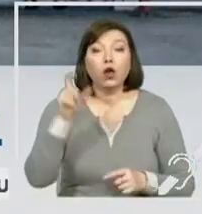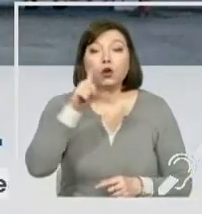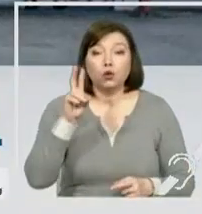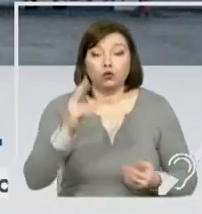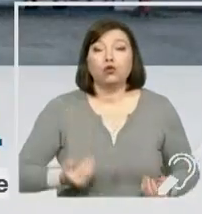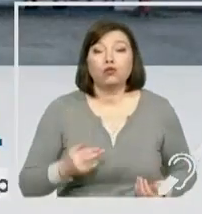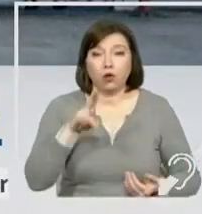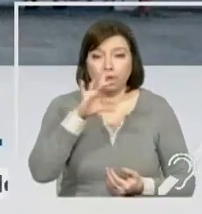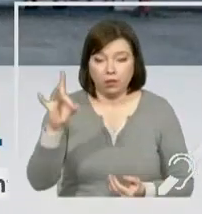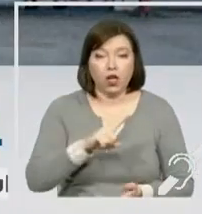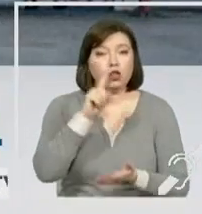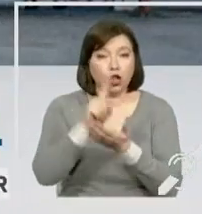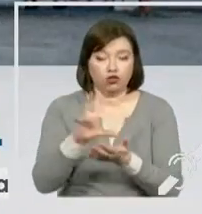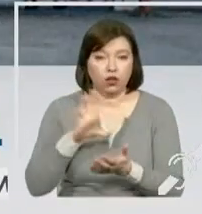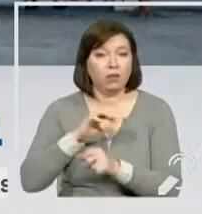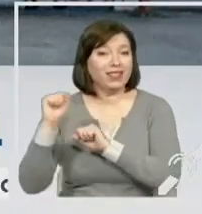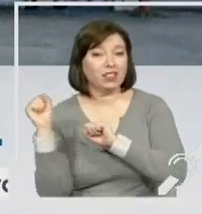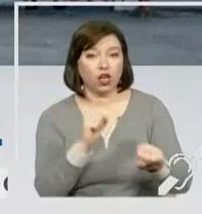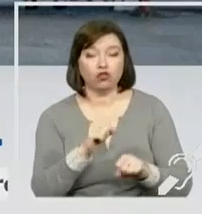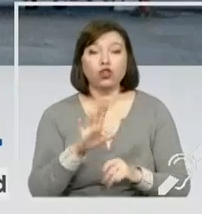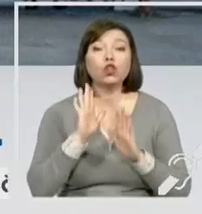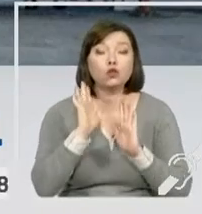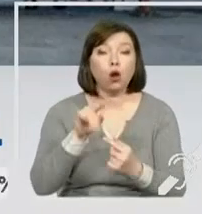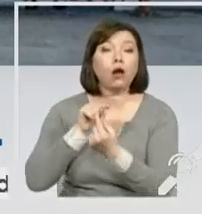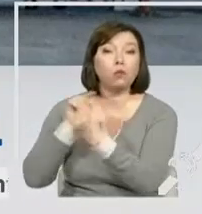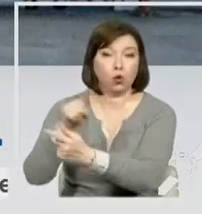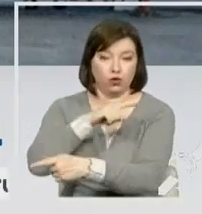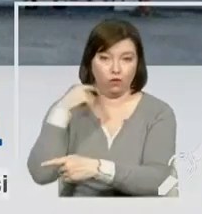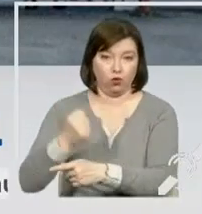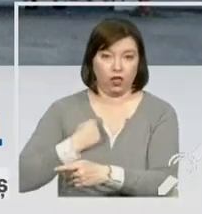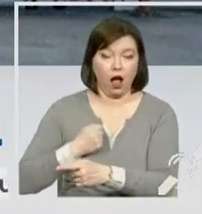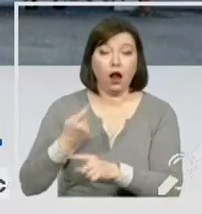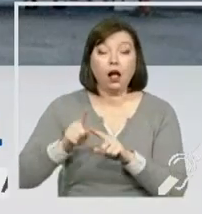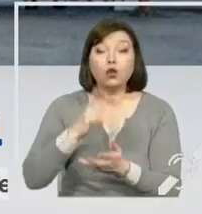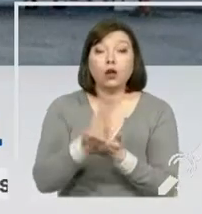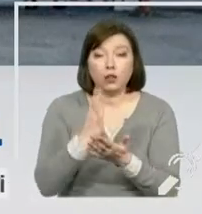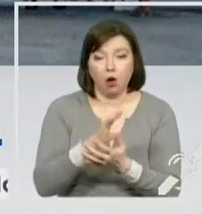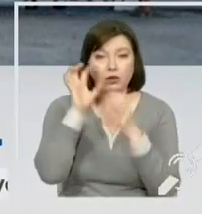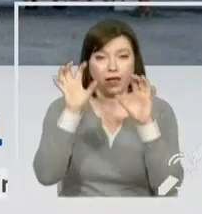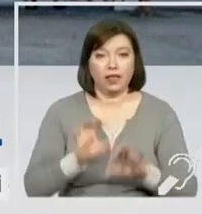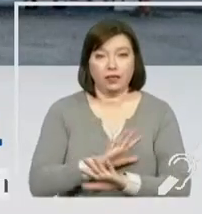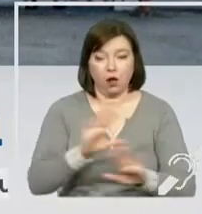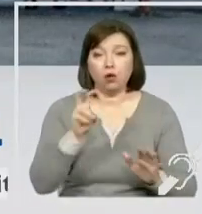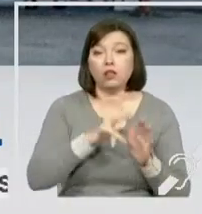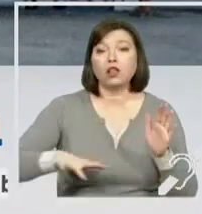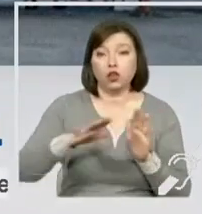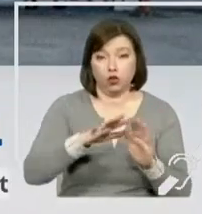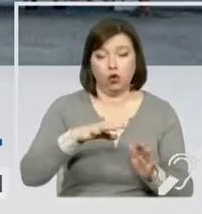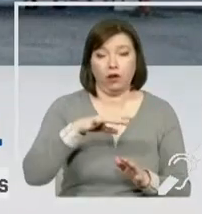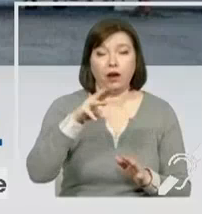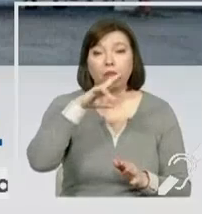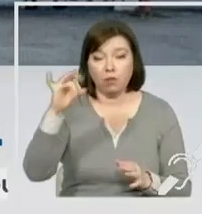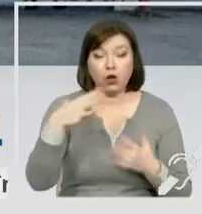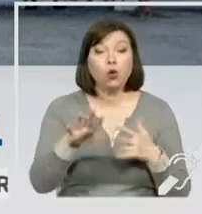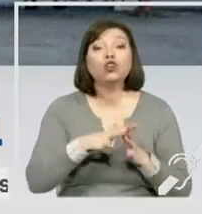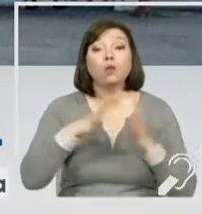Locuitorii regiunii transnistrene trebuie protejați doar de armata rusă dislocată ilegal în stânga Nistrului de mai bine de 30 de